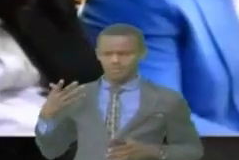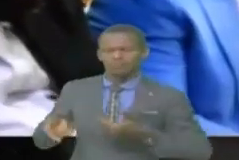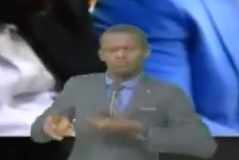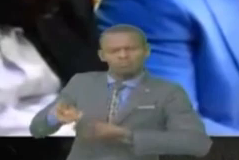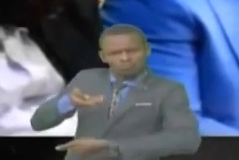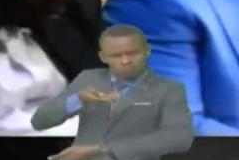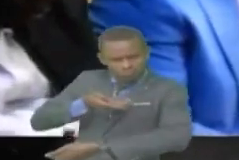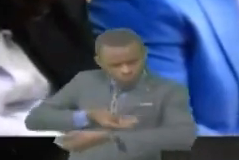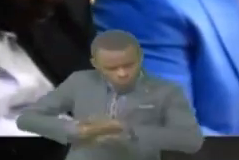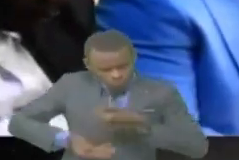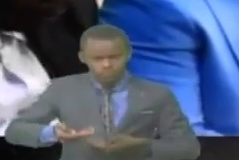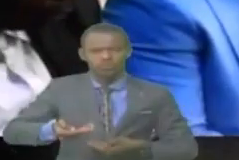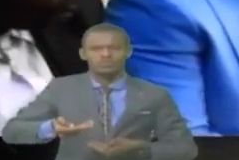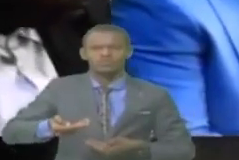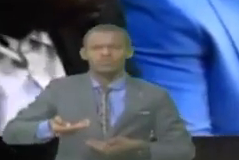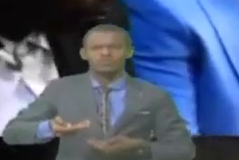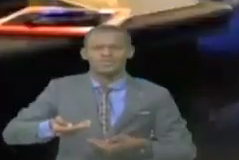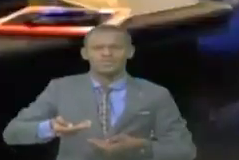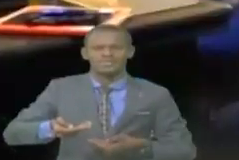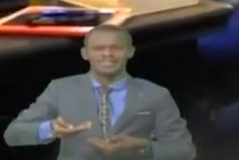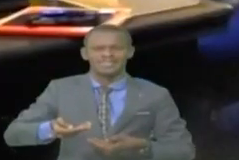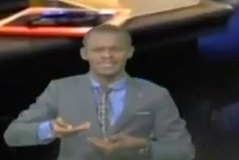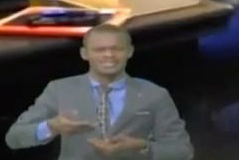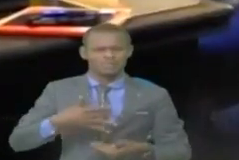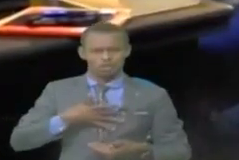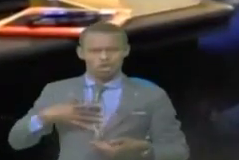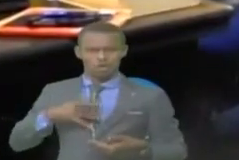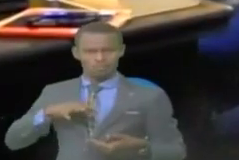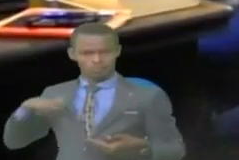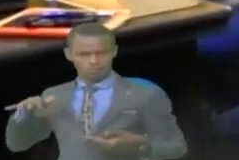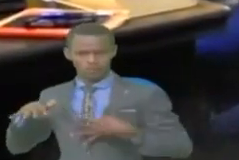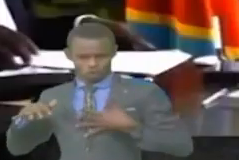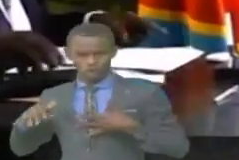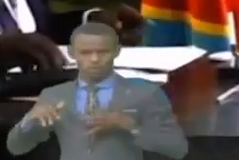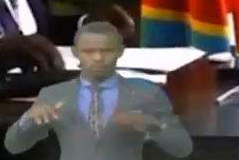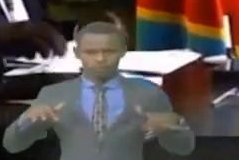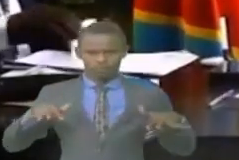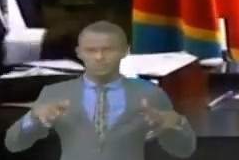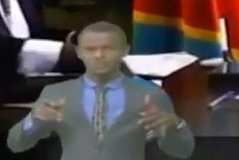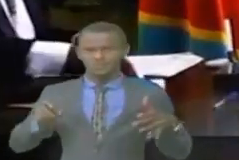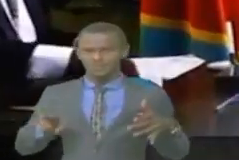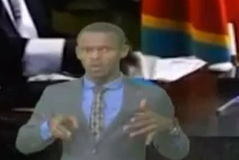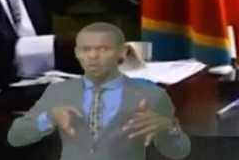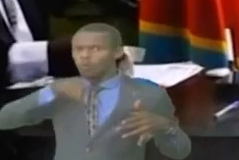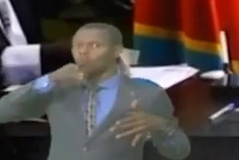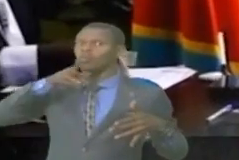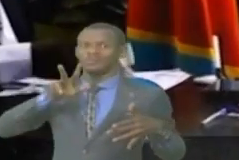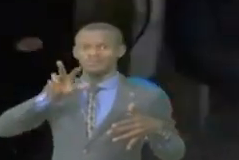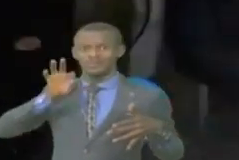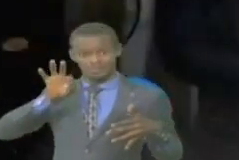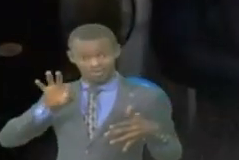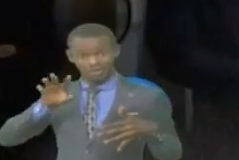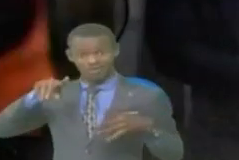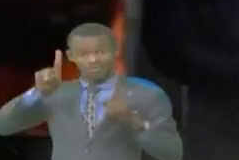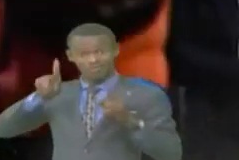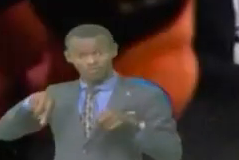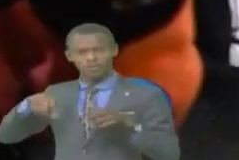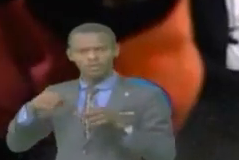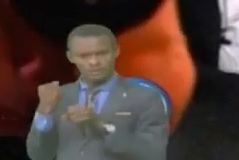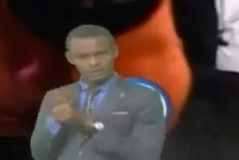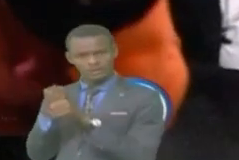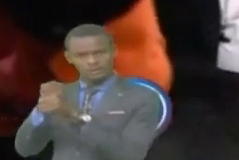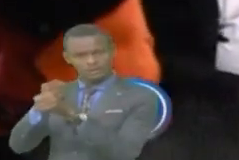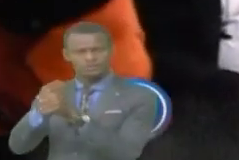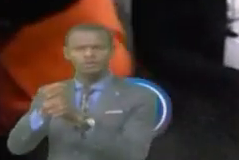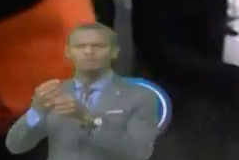Oumumbu Mukando cède son fauteuil à Emmanuel Luanana Kanunu après plus de 39 ans de loyaux services. C'était sous la supervision